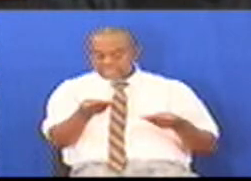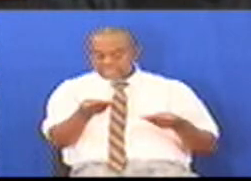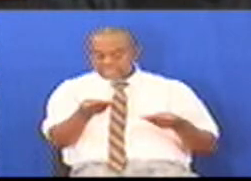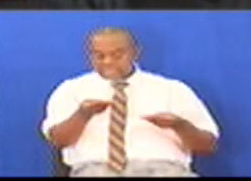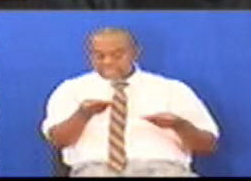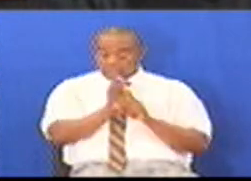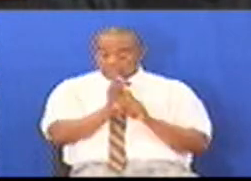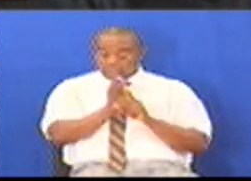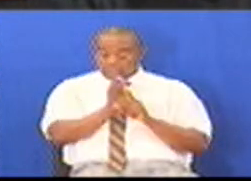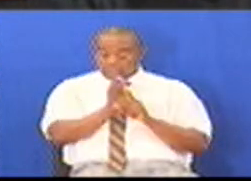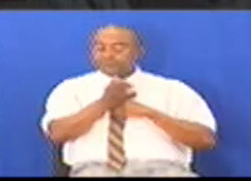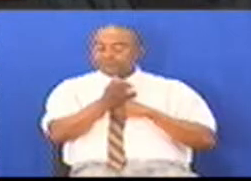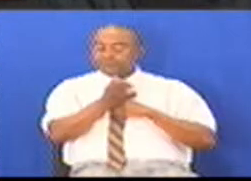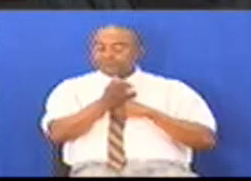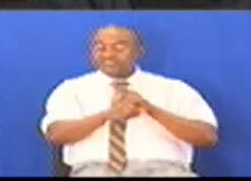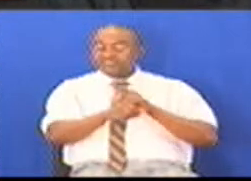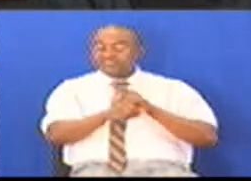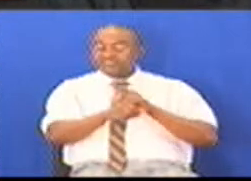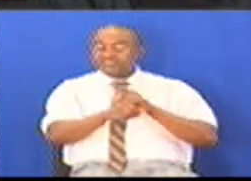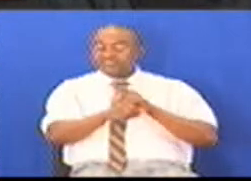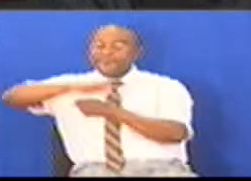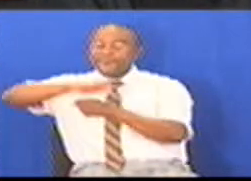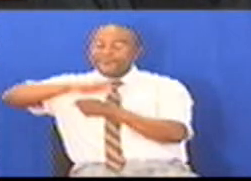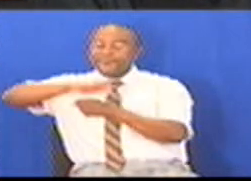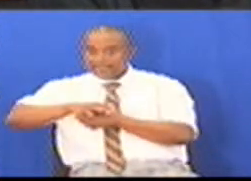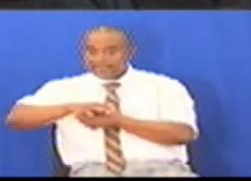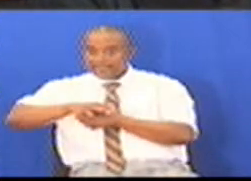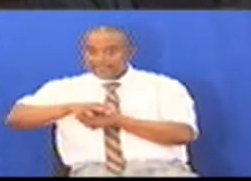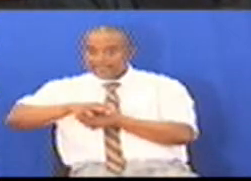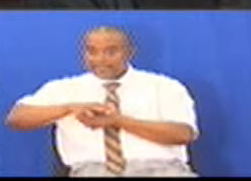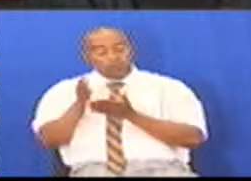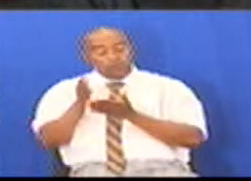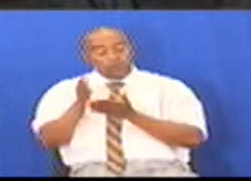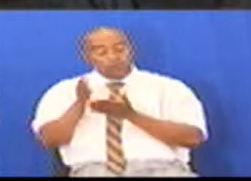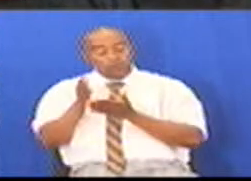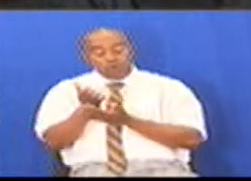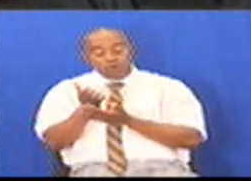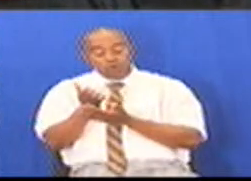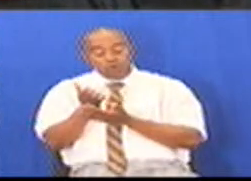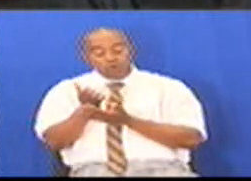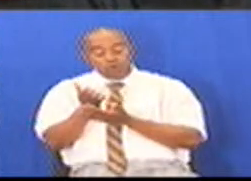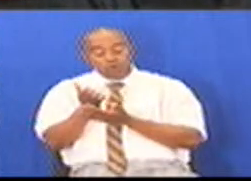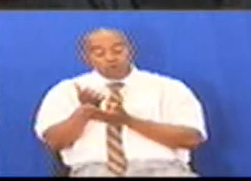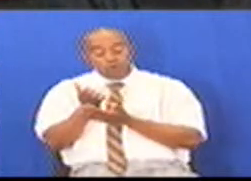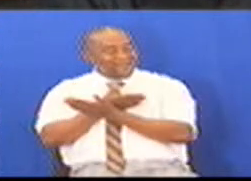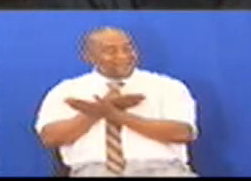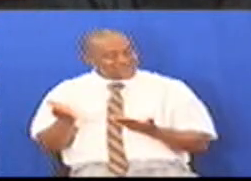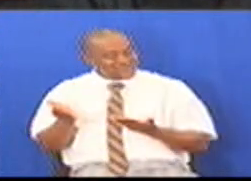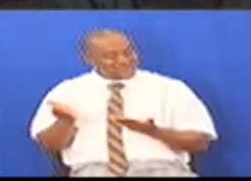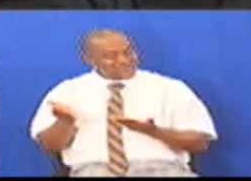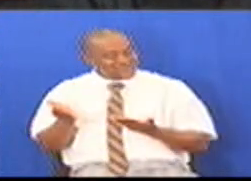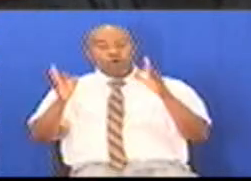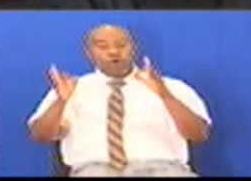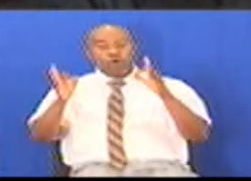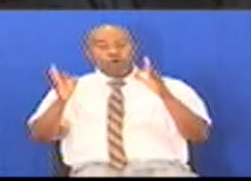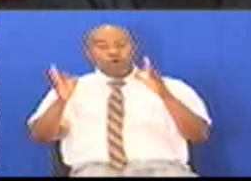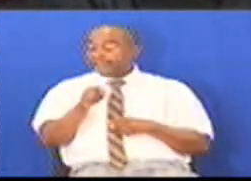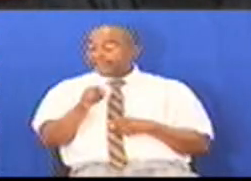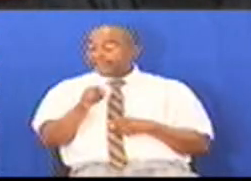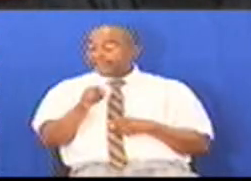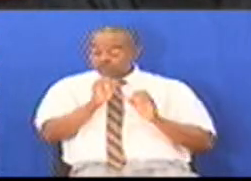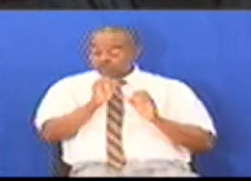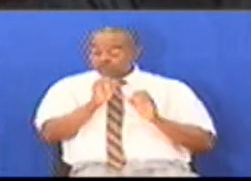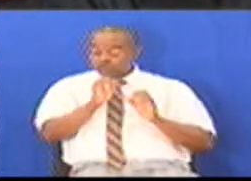uingizaji wa bidhaa kwa wingi pamoja na kuzuia kuingiza bidhaa zisizo na ubora. Hatua hii ni muhimu sana, kwani itasaidia kulinda viwanda vyetu vya ndani